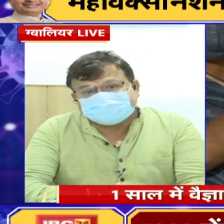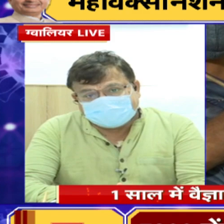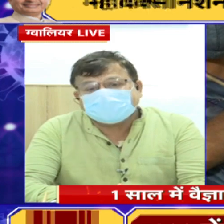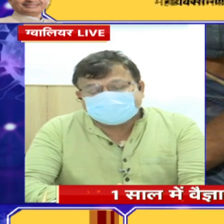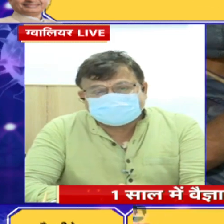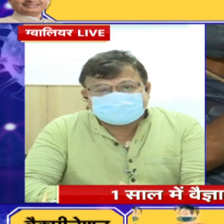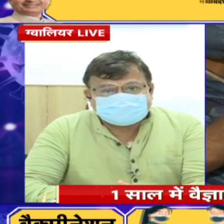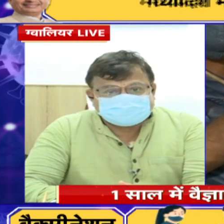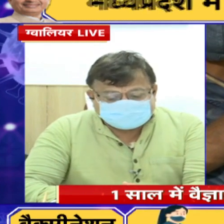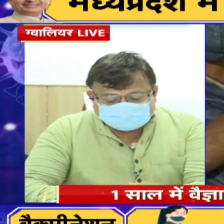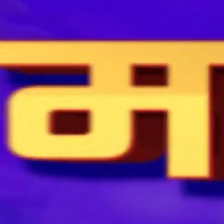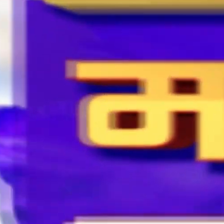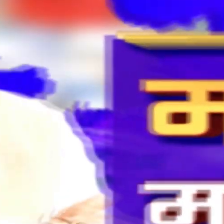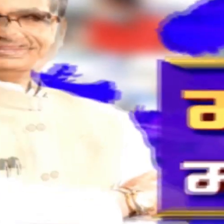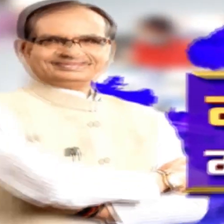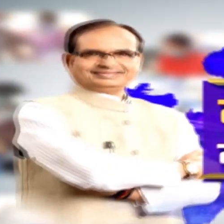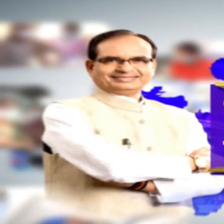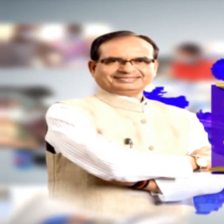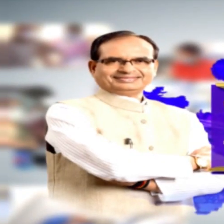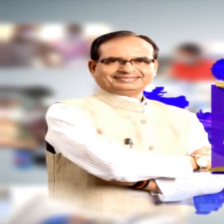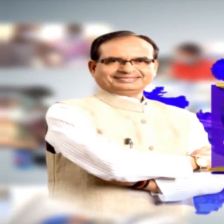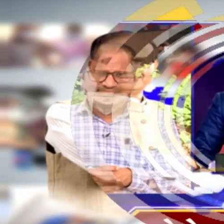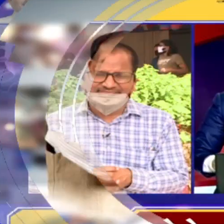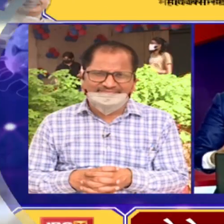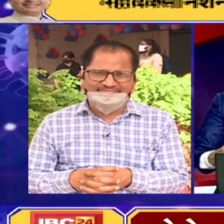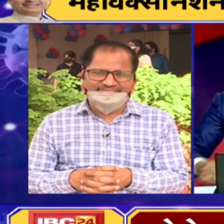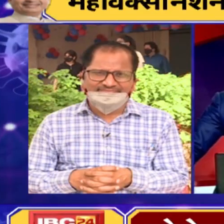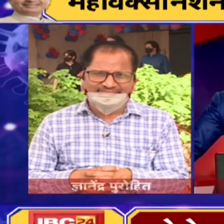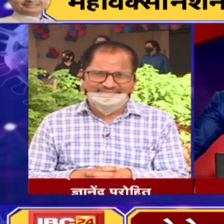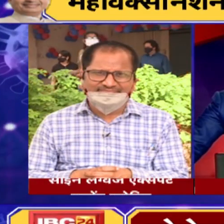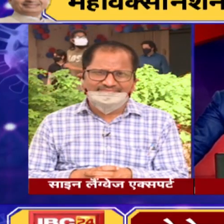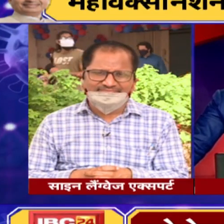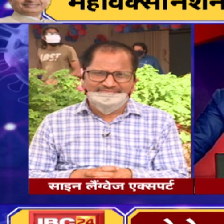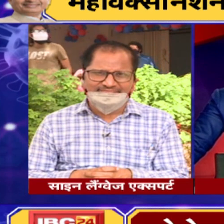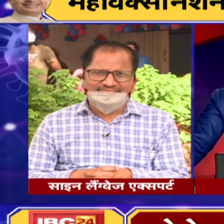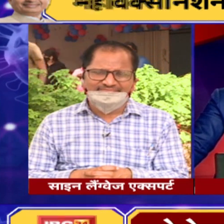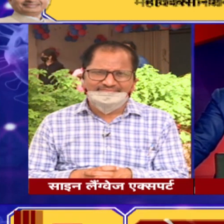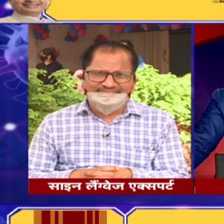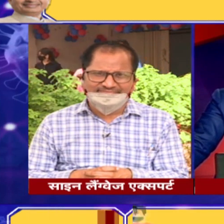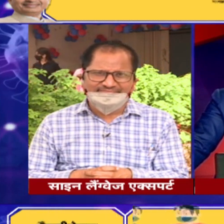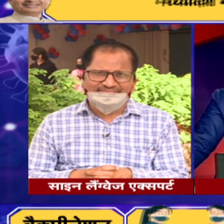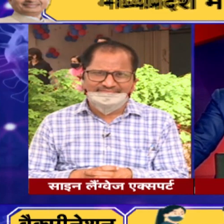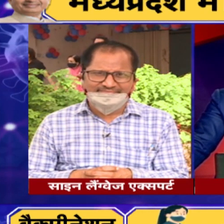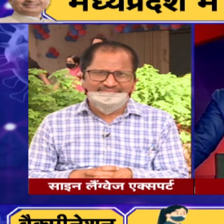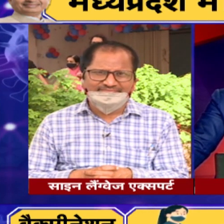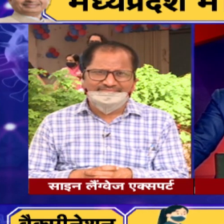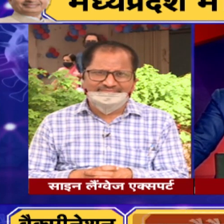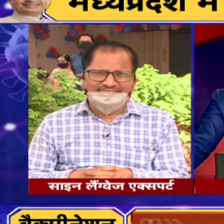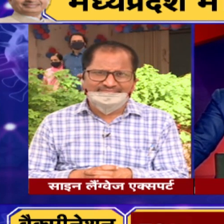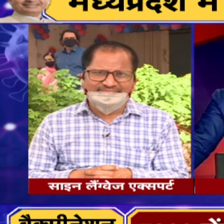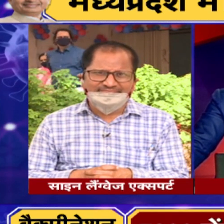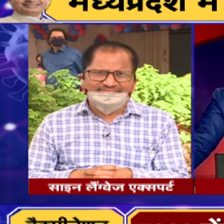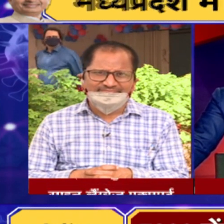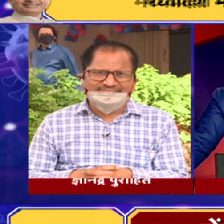भी योगदान दिया है। सर आपने भी कोई कसर नहीं छोड़ी, क्योंकि हम देखते हैं जो डिपार्टमेंट आपके पास है ऊर्जा विभाग का, वही ऊर्जा आप में भी दिखती